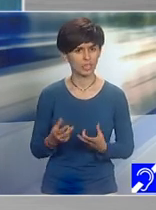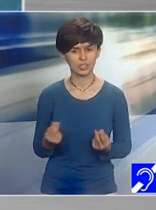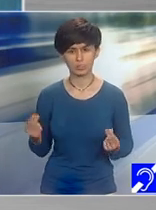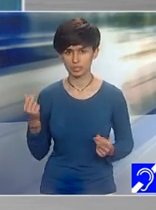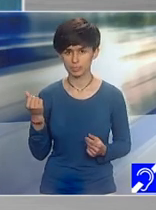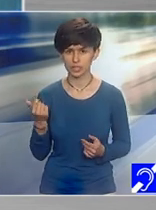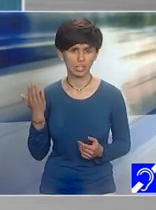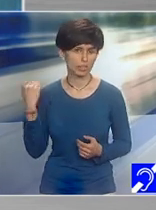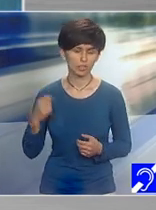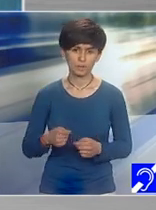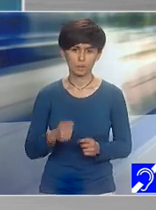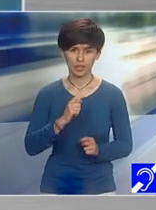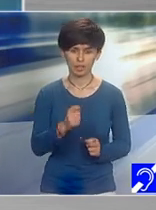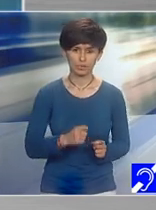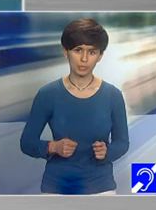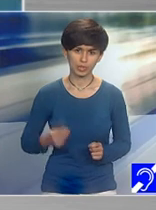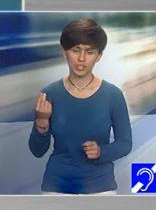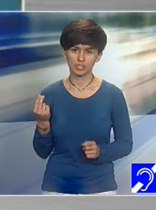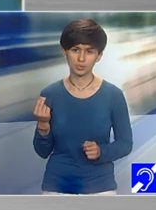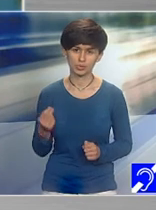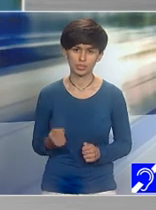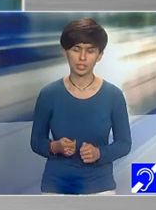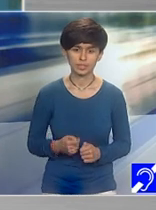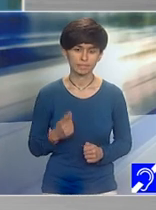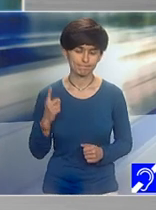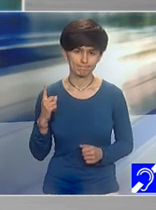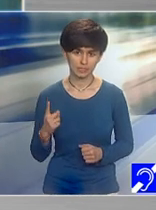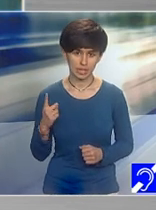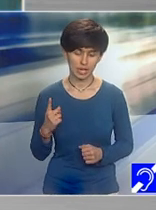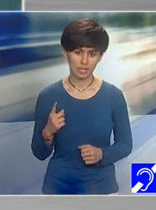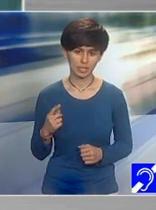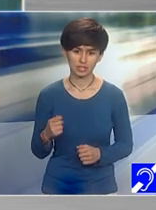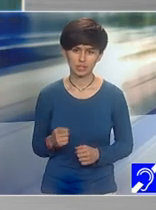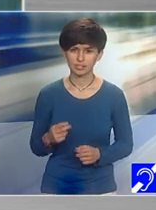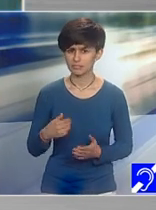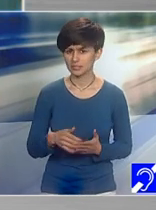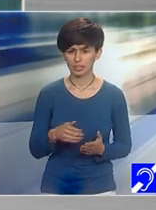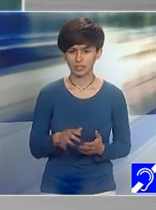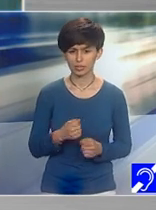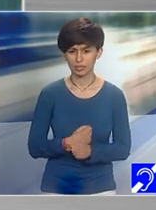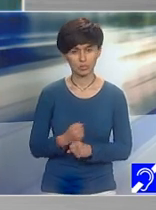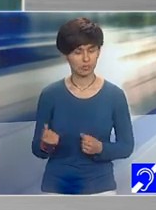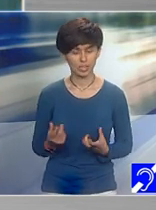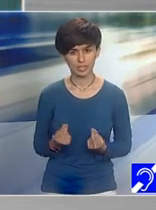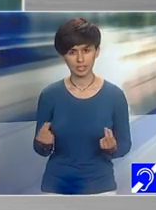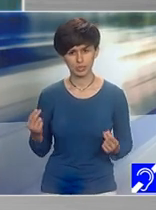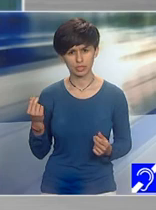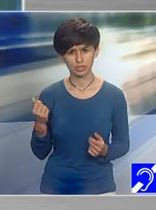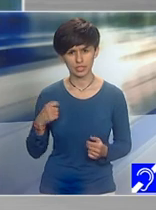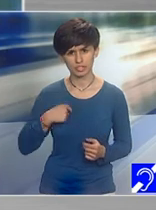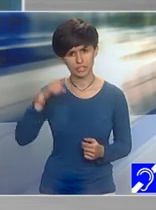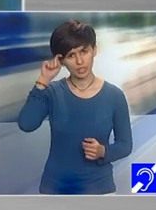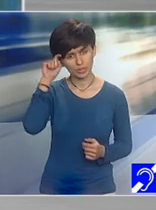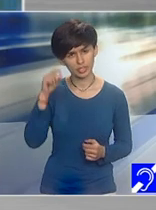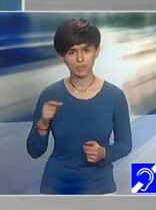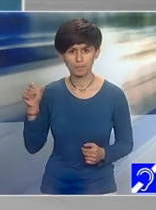crezut toți la început, dar din diverse motive, cu toate că s-au cheltuit foarte mulți bani. Și cred că acele persoane care au primit